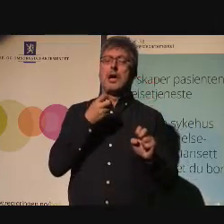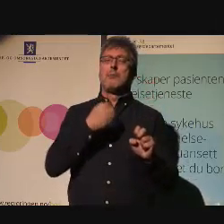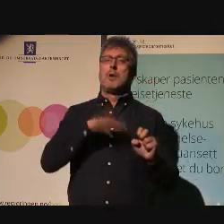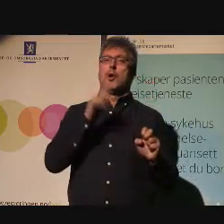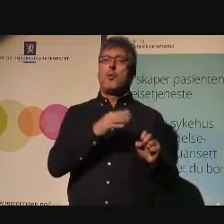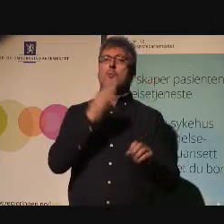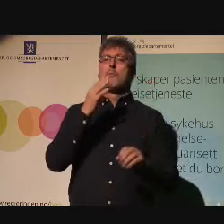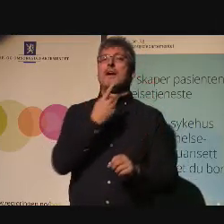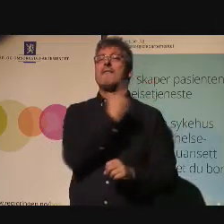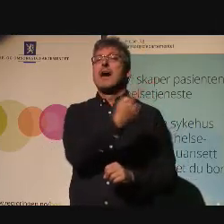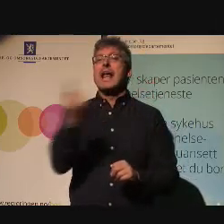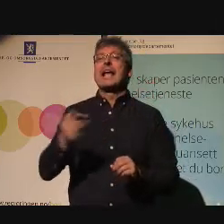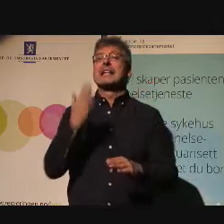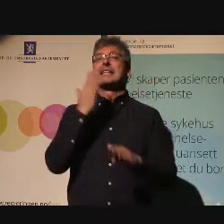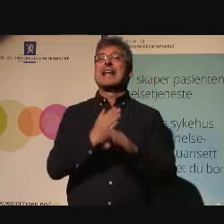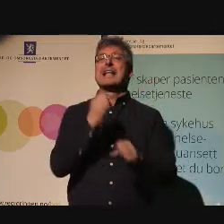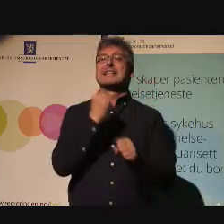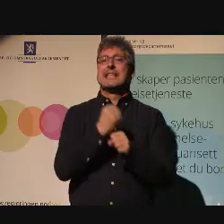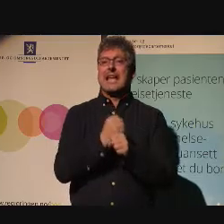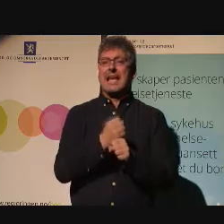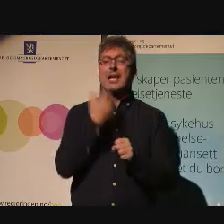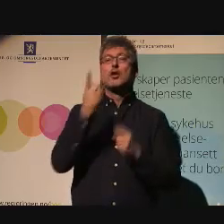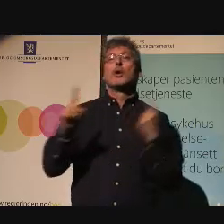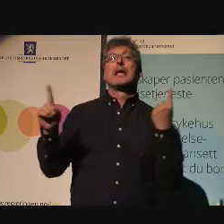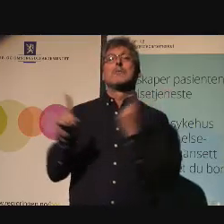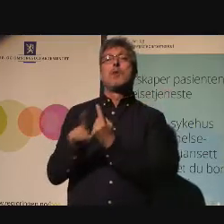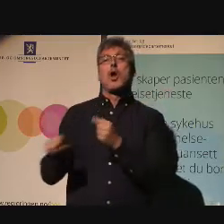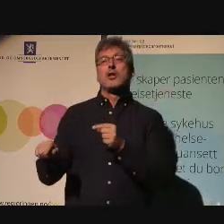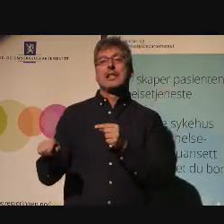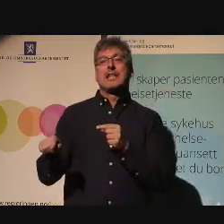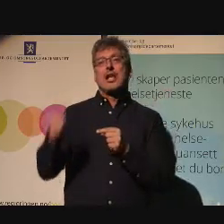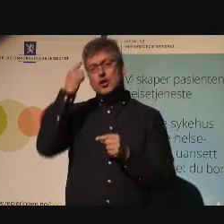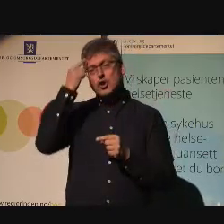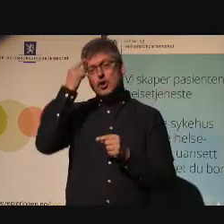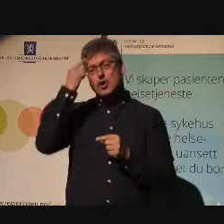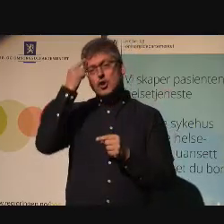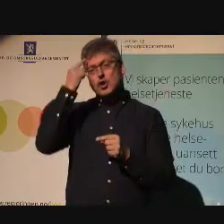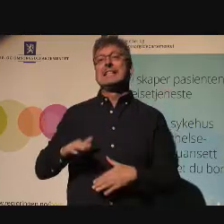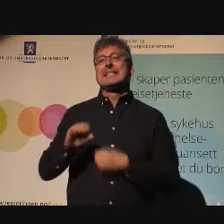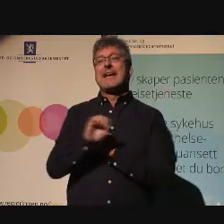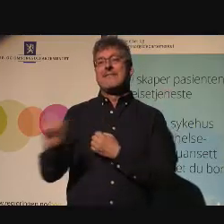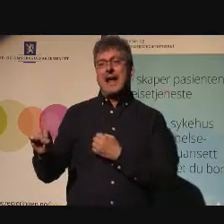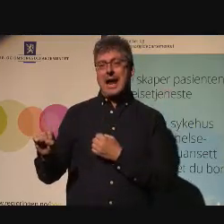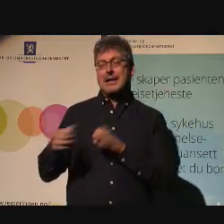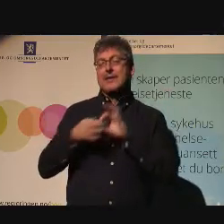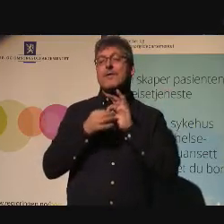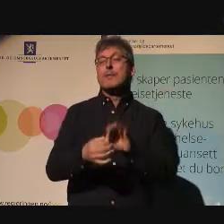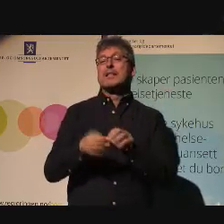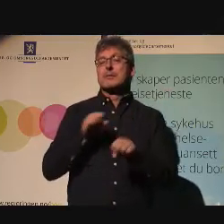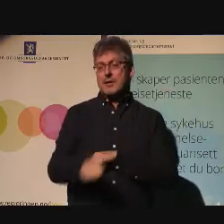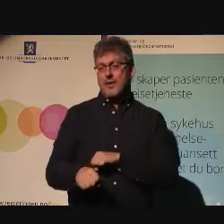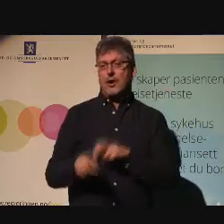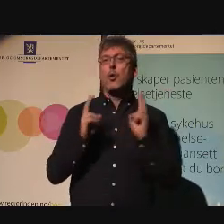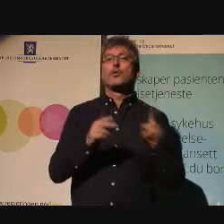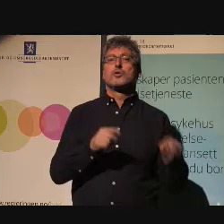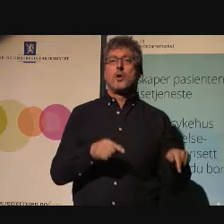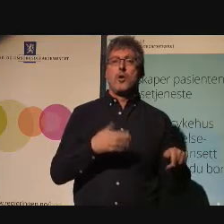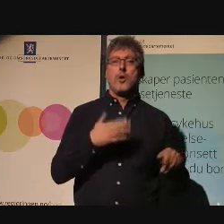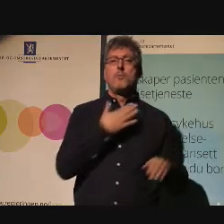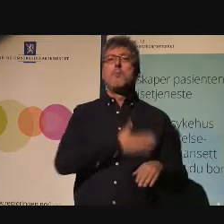enkelte i møte med psykisk helsevern når det gjelder tvangsbruk. Vi har også sendt på høring en endring i